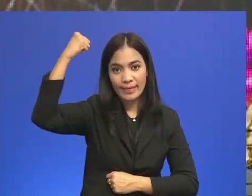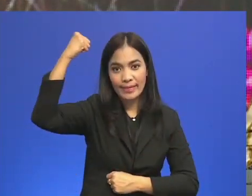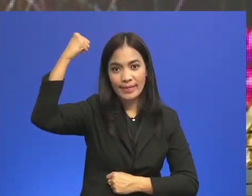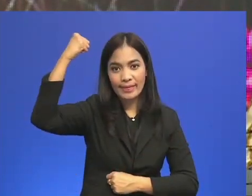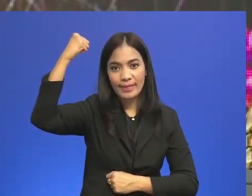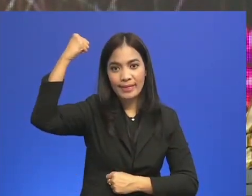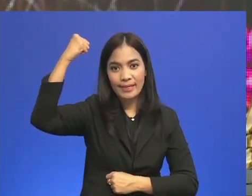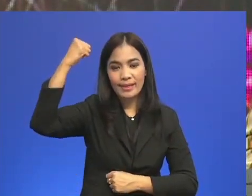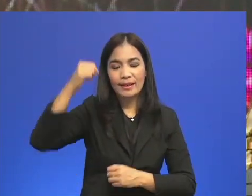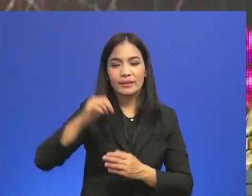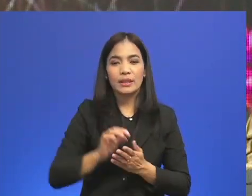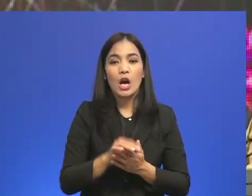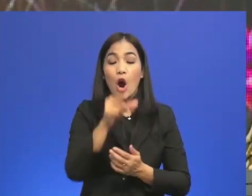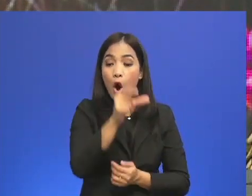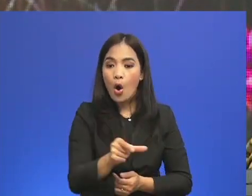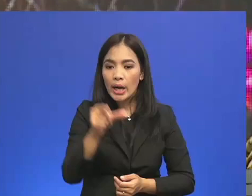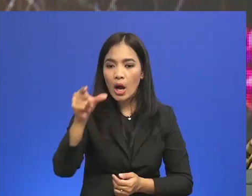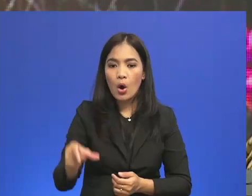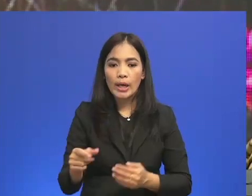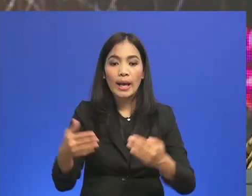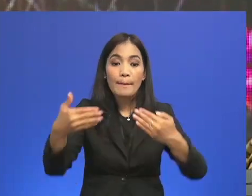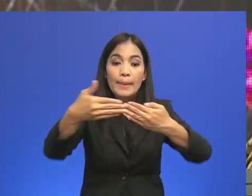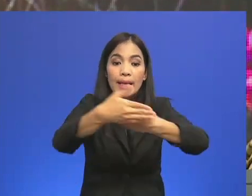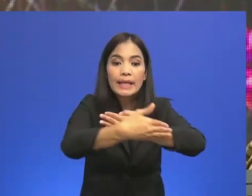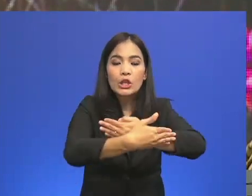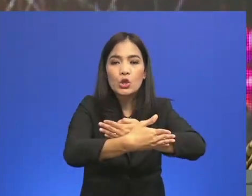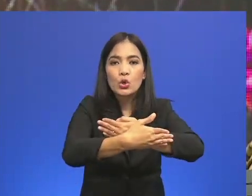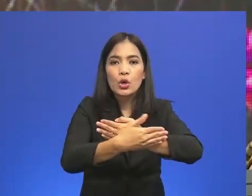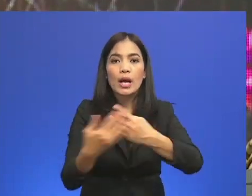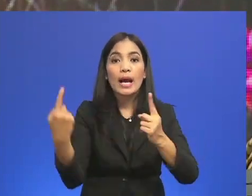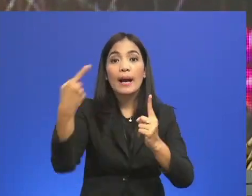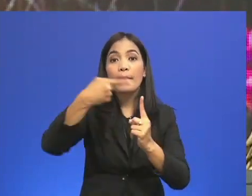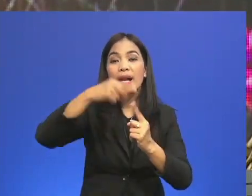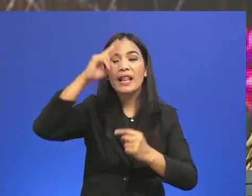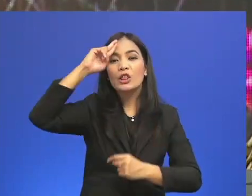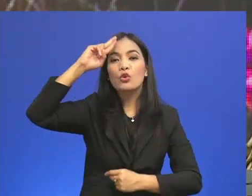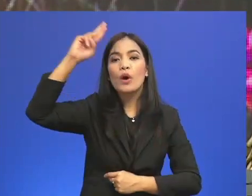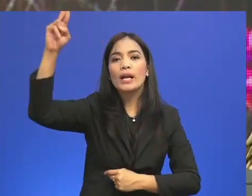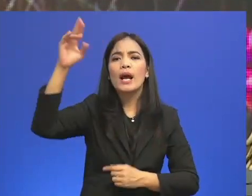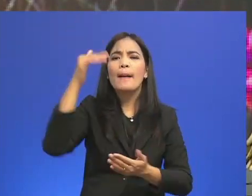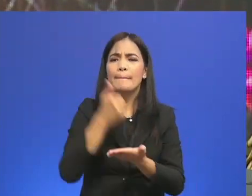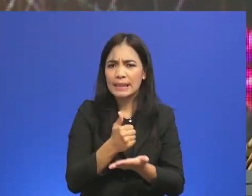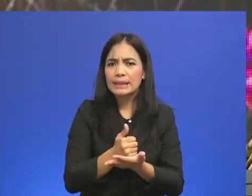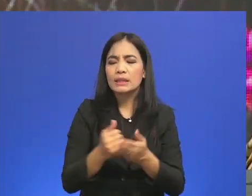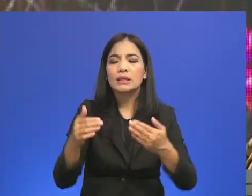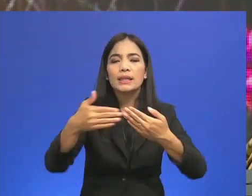Menjadi kuat. Dan orang-orang yang berlindung kepada Tuhan pasti dilindungi.